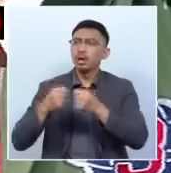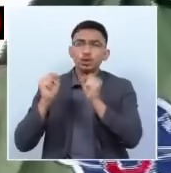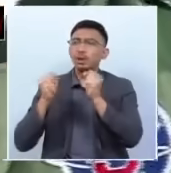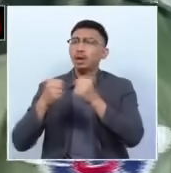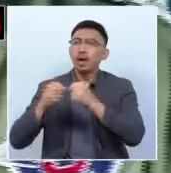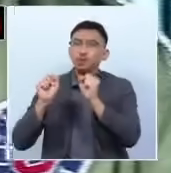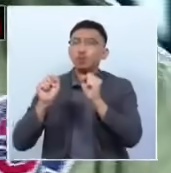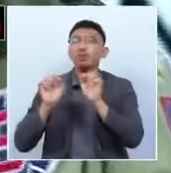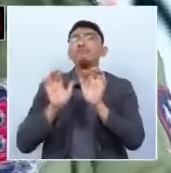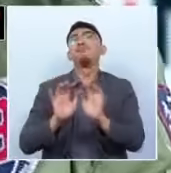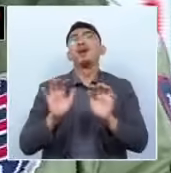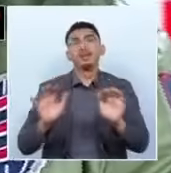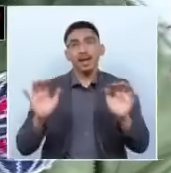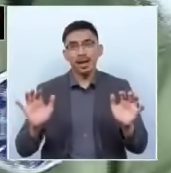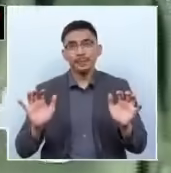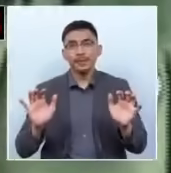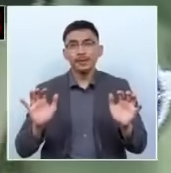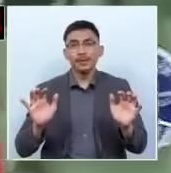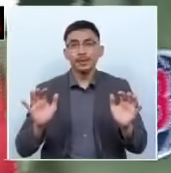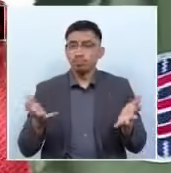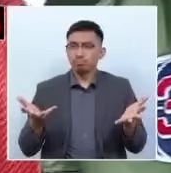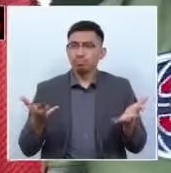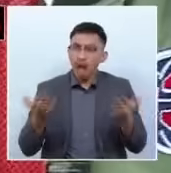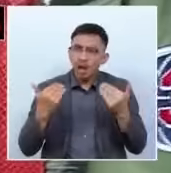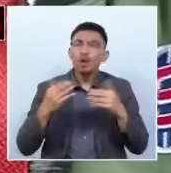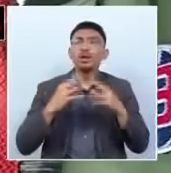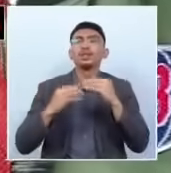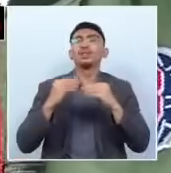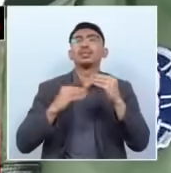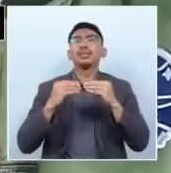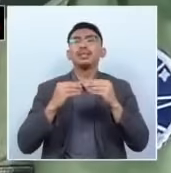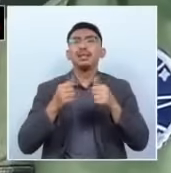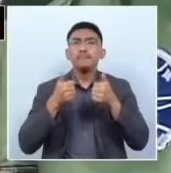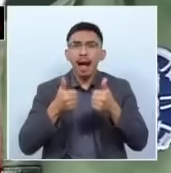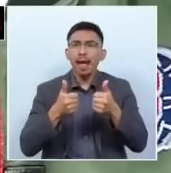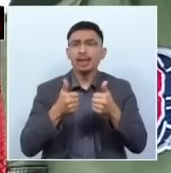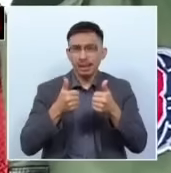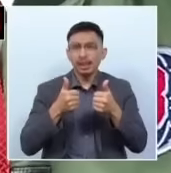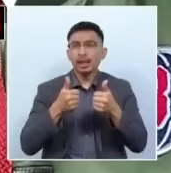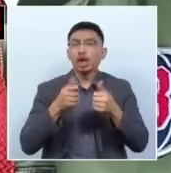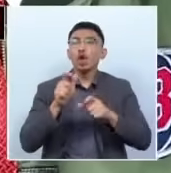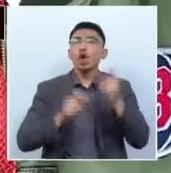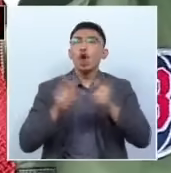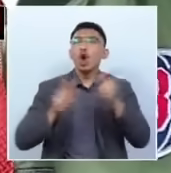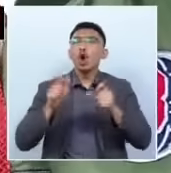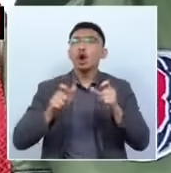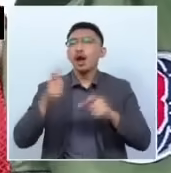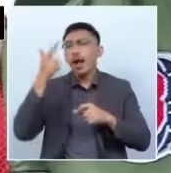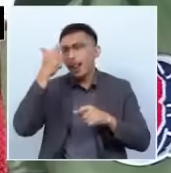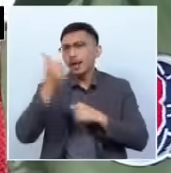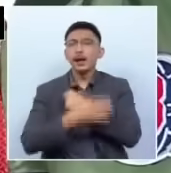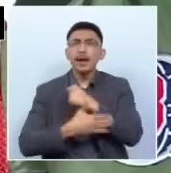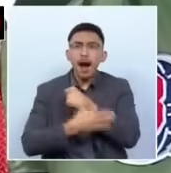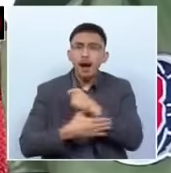disbersement jadi mari kita diskusi dengan baik sebagai negarawan dan tidak mencari-cari hal-hal